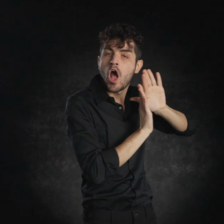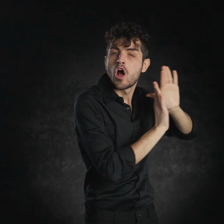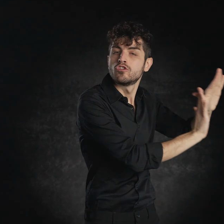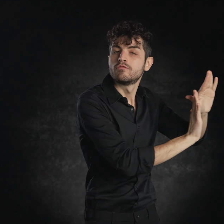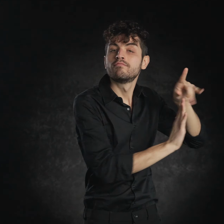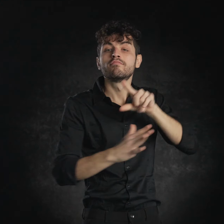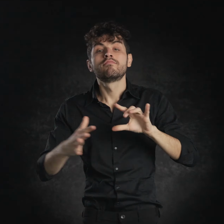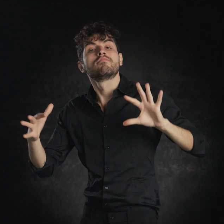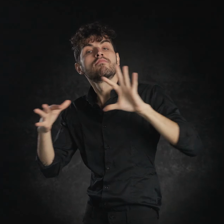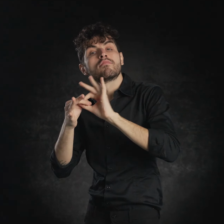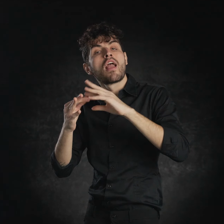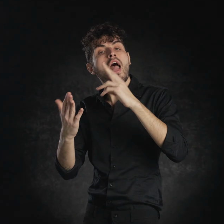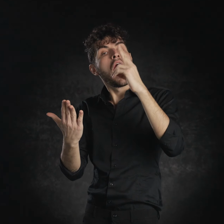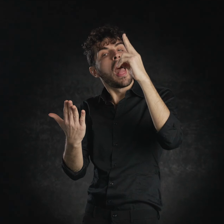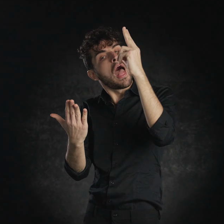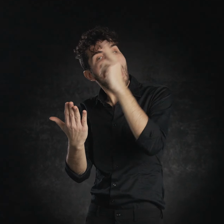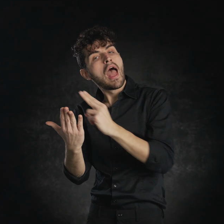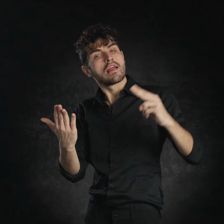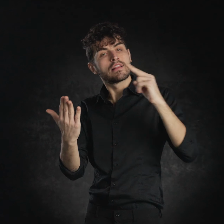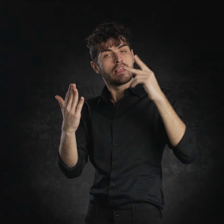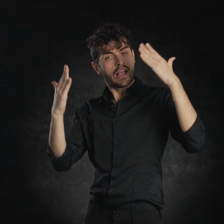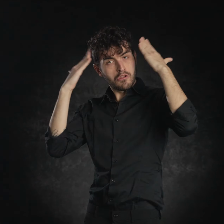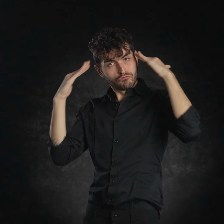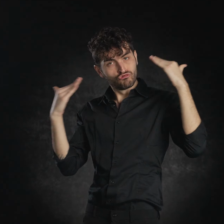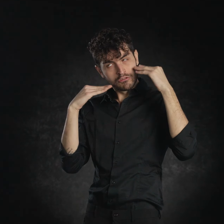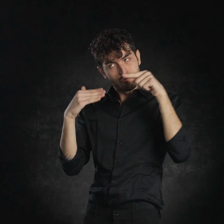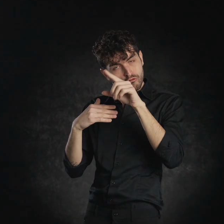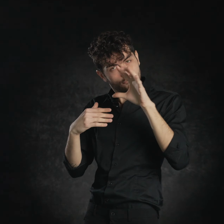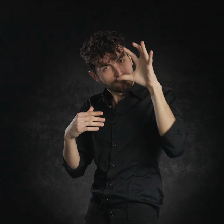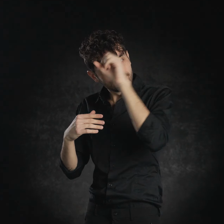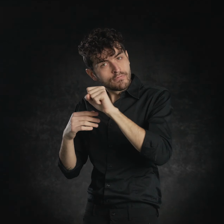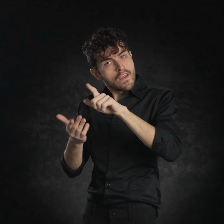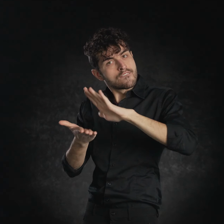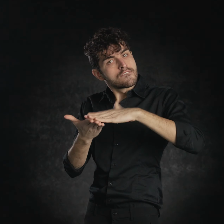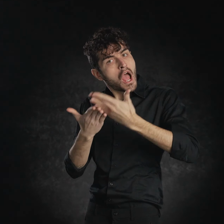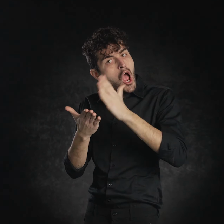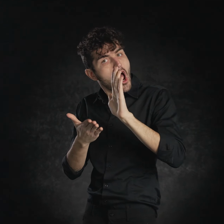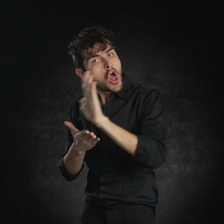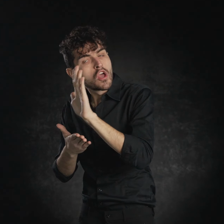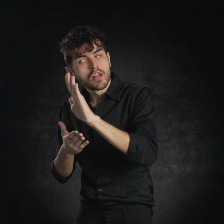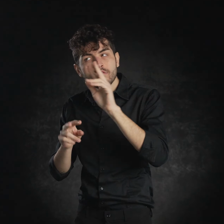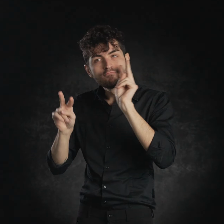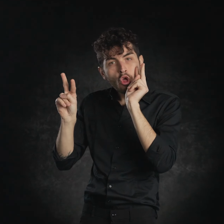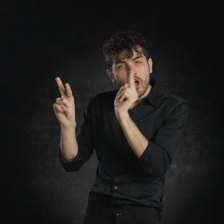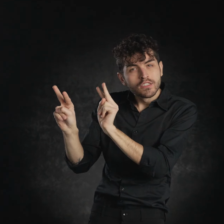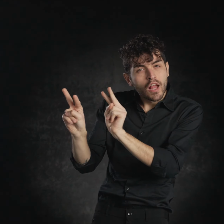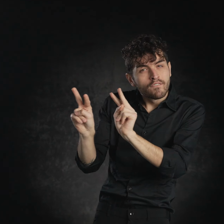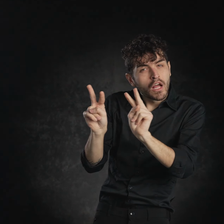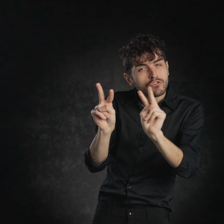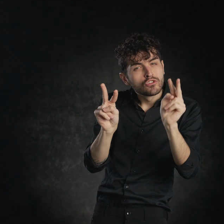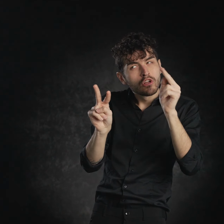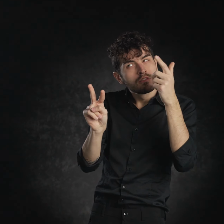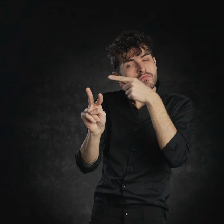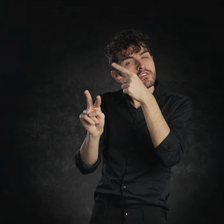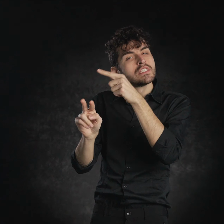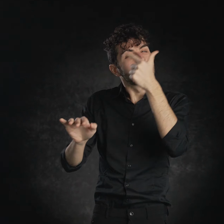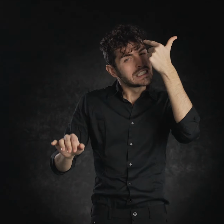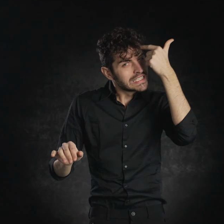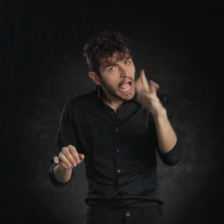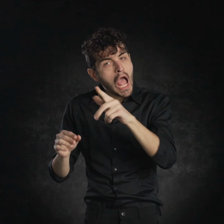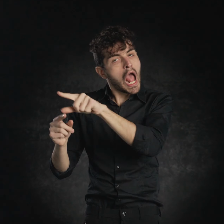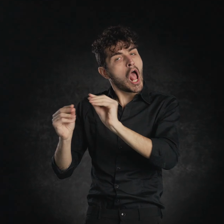egizia osservarla osservarla in tutti i suoi particolari per capirne anche la valenza di osservazione